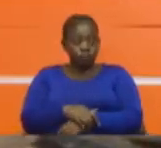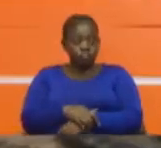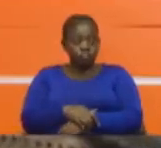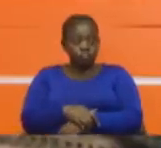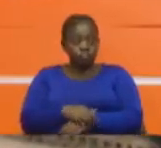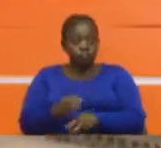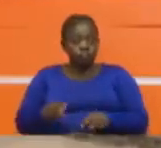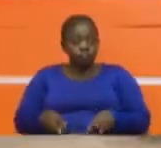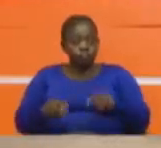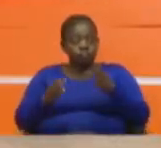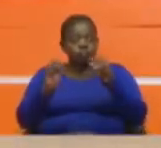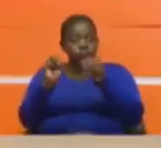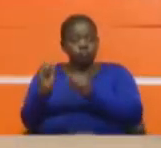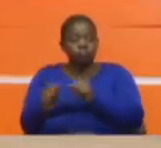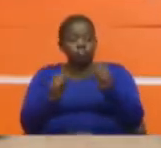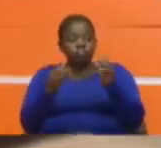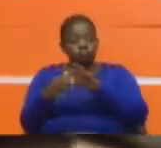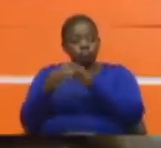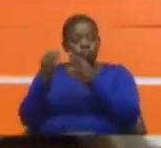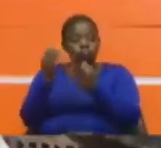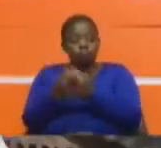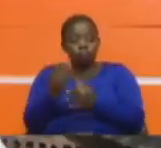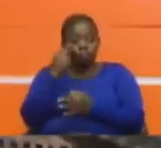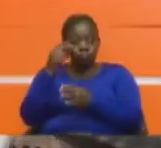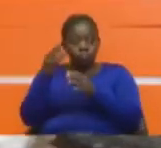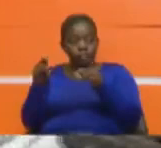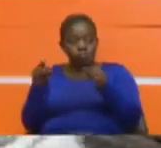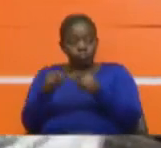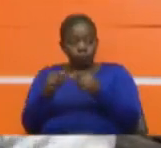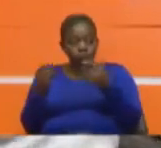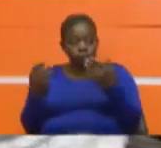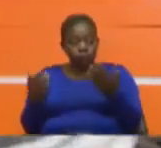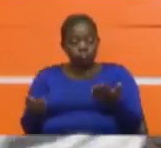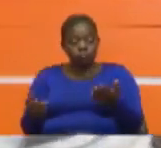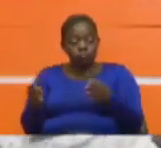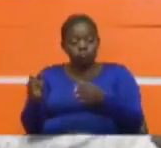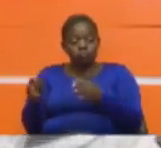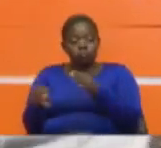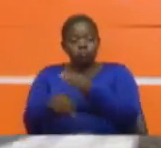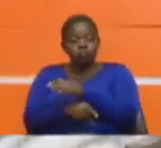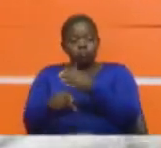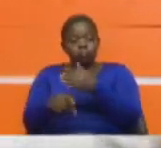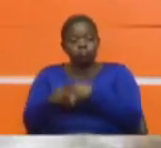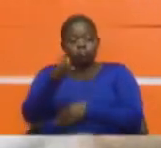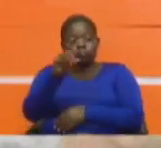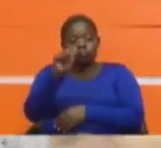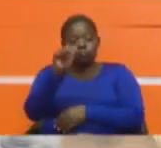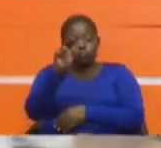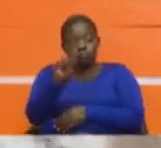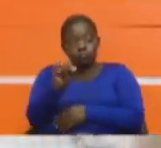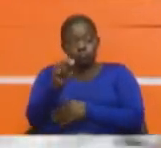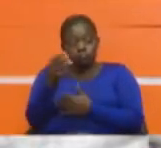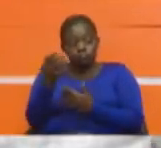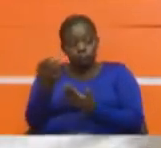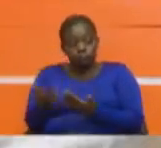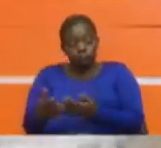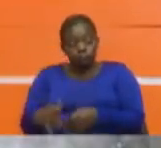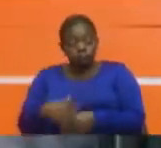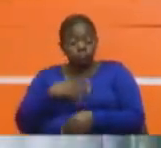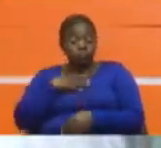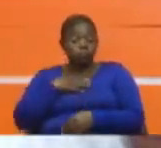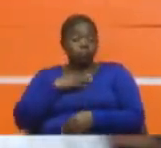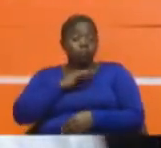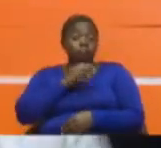Moka vipubo okongero okunyweeza enkolagana wa Vision Group ne gwanga lya China myoko mbako gwanga lya China mu Uganda dani uchi nga chade kuchiro cha